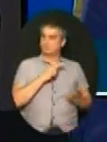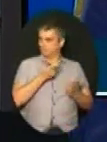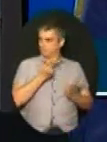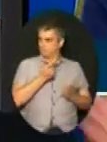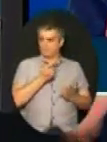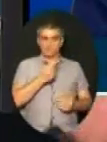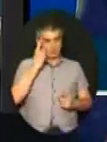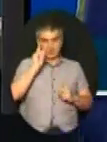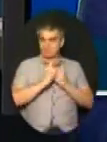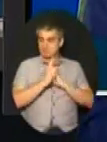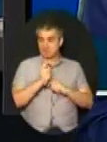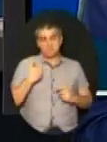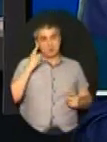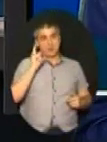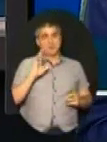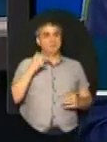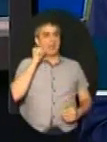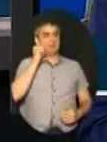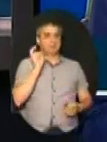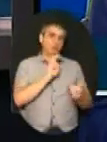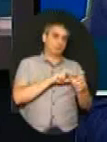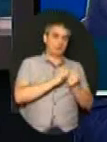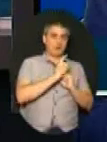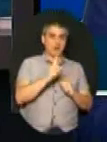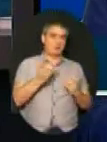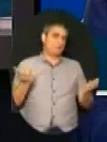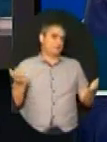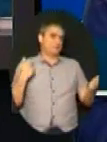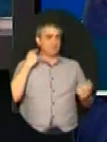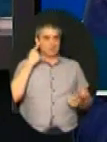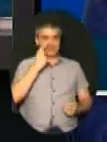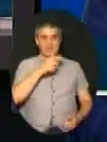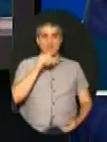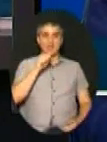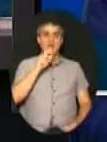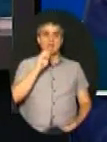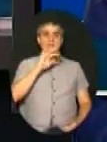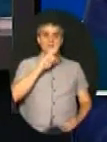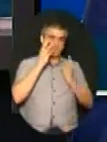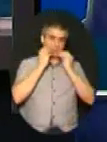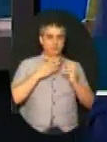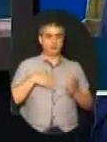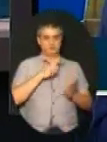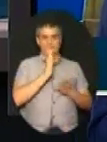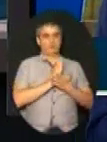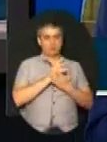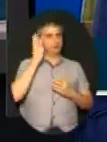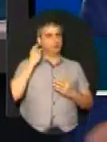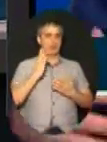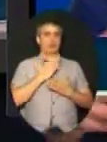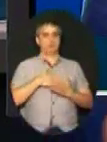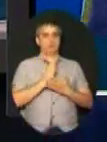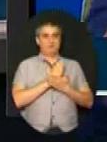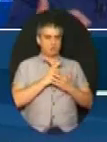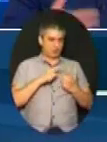מי אגב? לא, כי אני לא יודע אם גבי אשכנזי מגיע או לא. אני יודע שאמיר רוצה, והוא מתכונן, ושלי רוצה